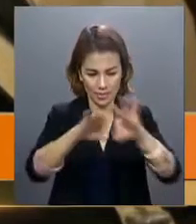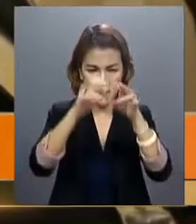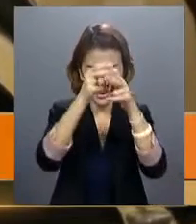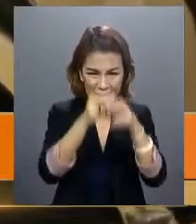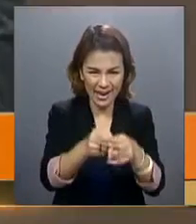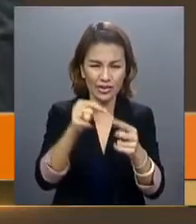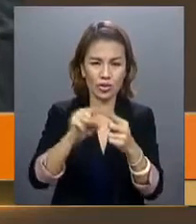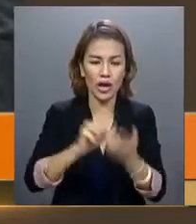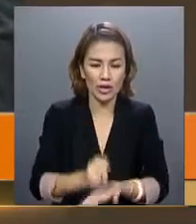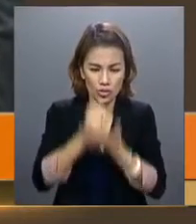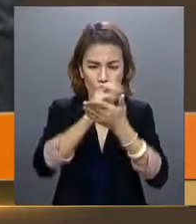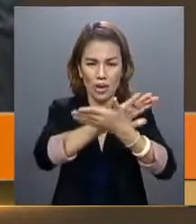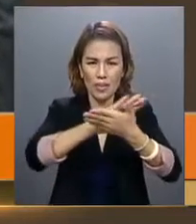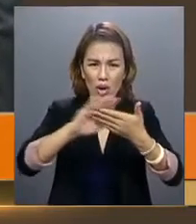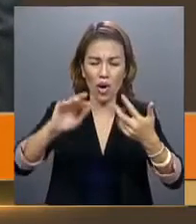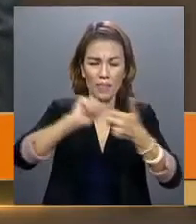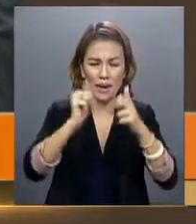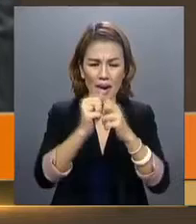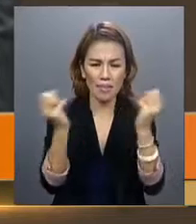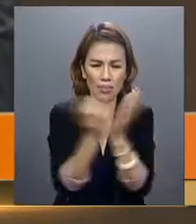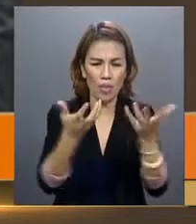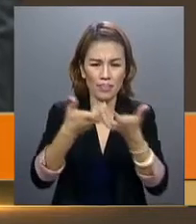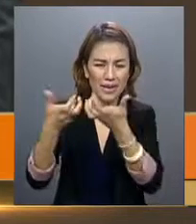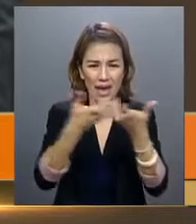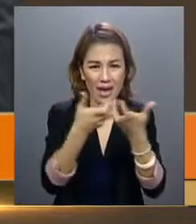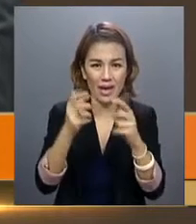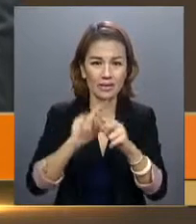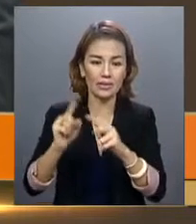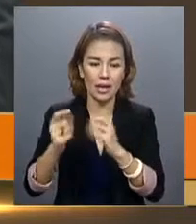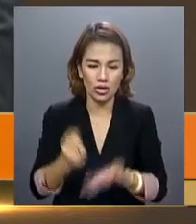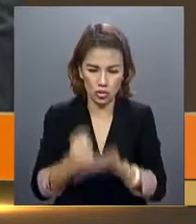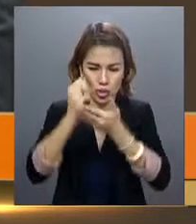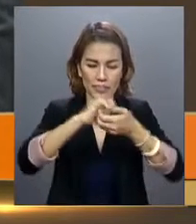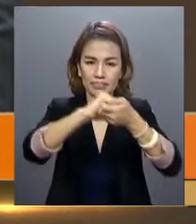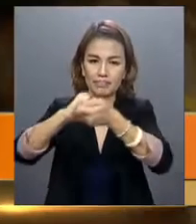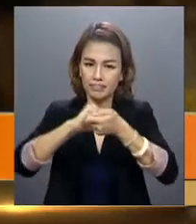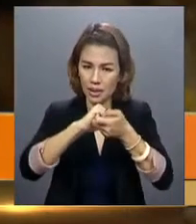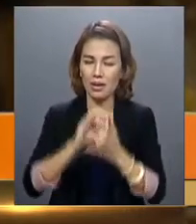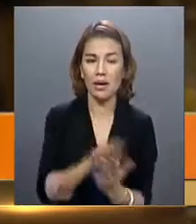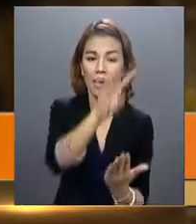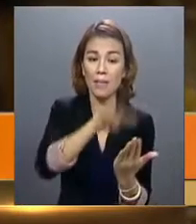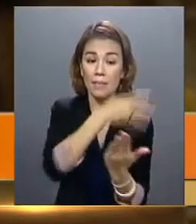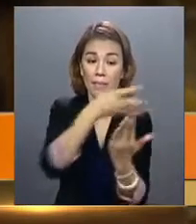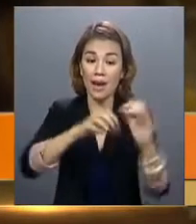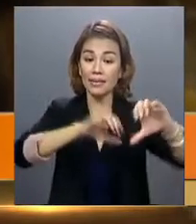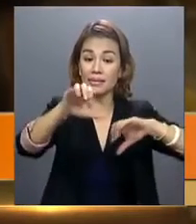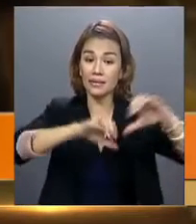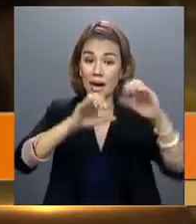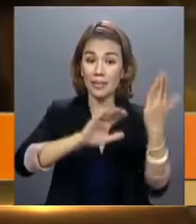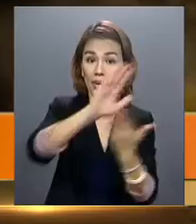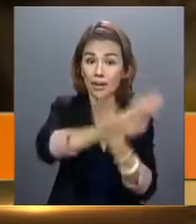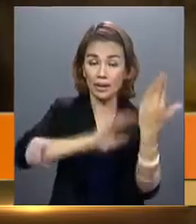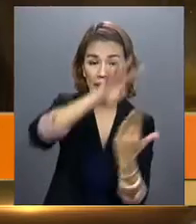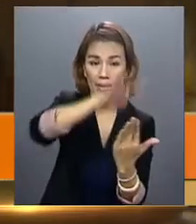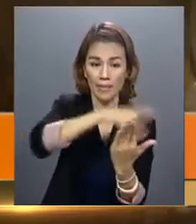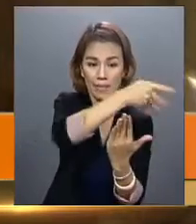ความสงบเรียบร้อยขจัดความขัดแย้งและสร้างความสามัคคีของคนในชาติและภายใต้แผนบริหารราชการแผ่นดินหรือ Roadmap 3